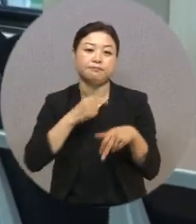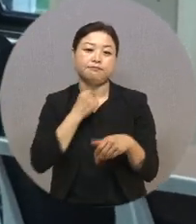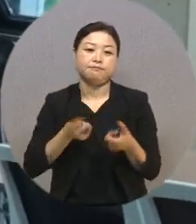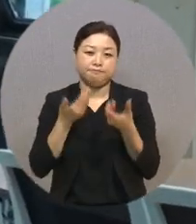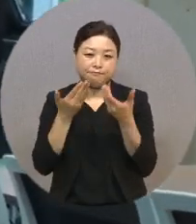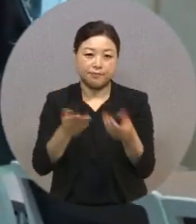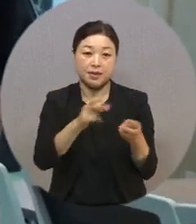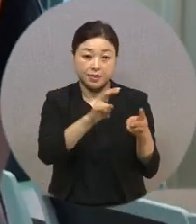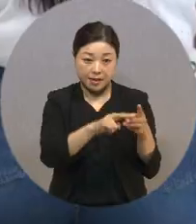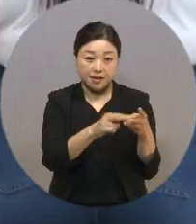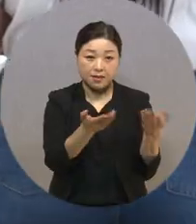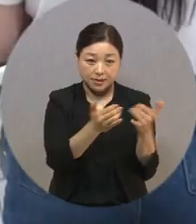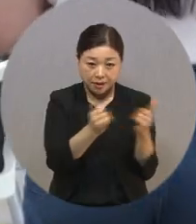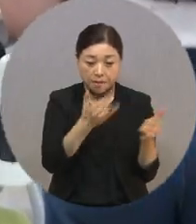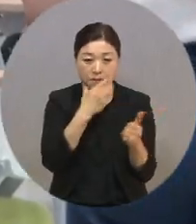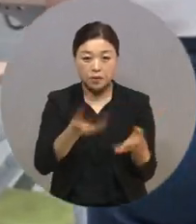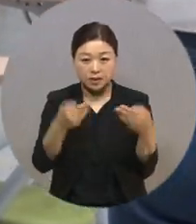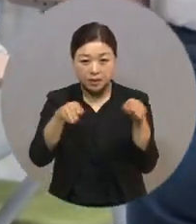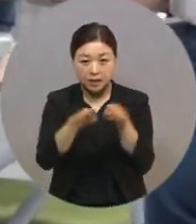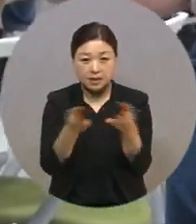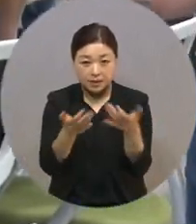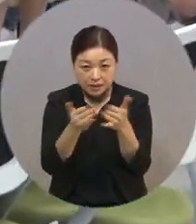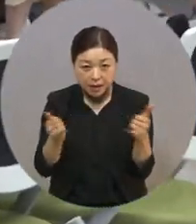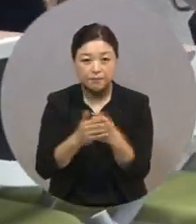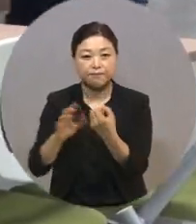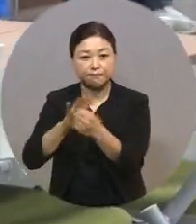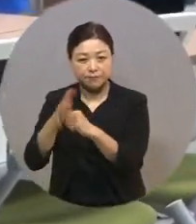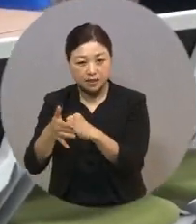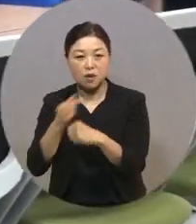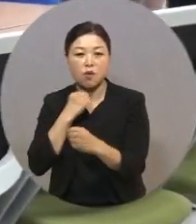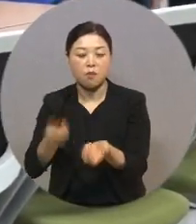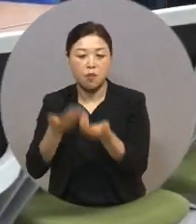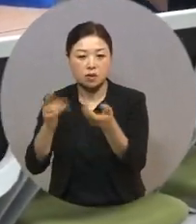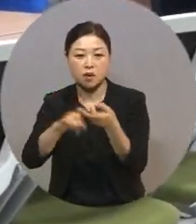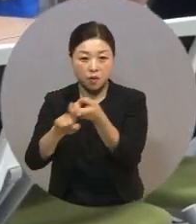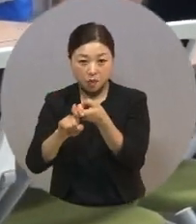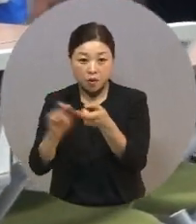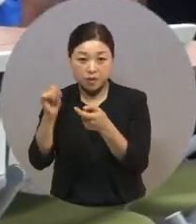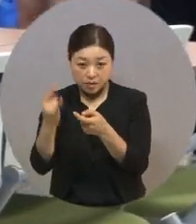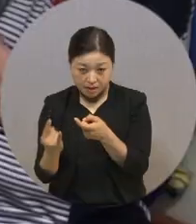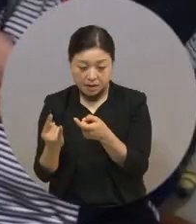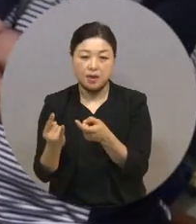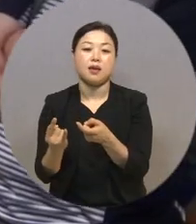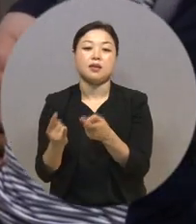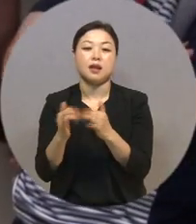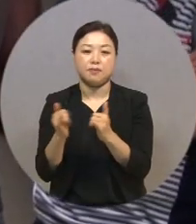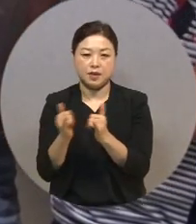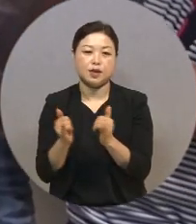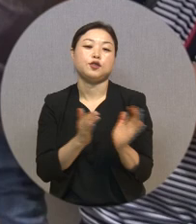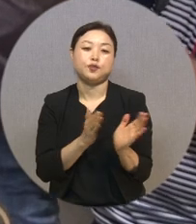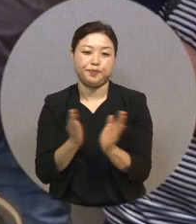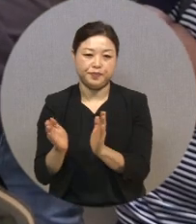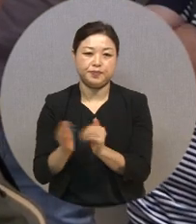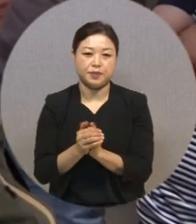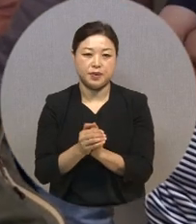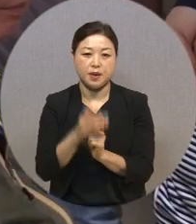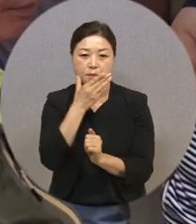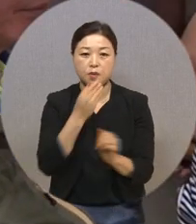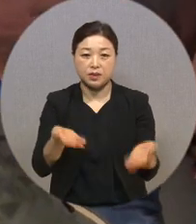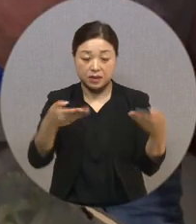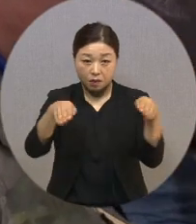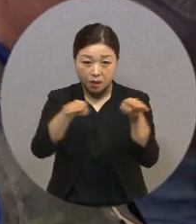직원, 복지관 직원, 국제자원봉사연합회 회원들이 만반의 준비를 하고 있습니다. 복지관 복도의 기다림의